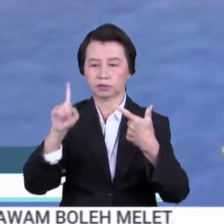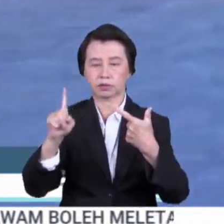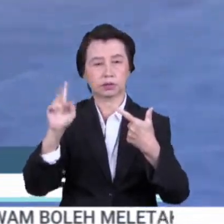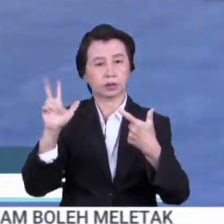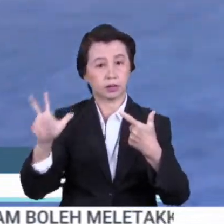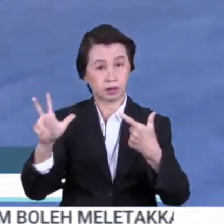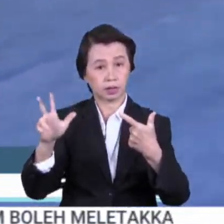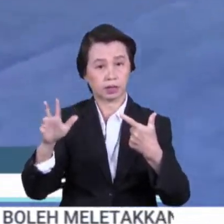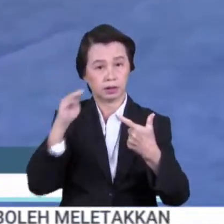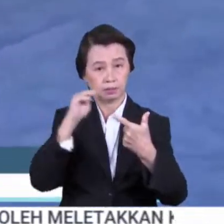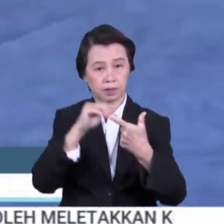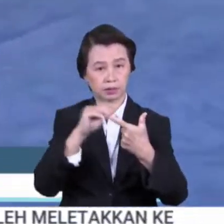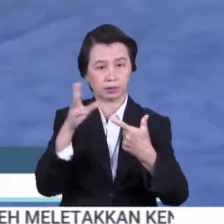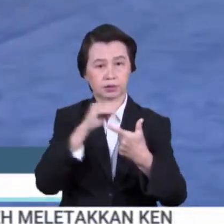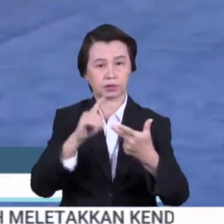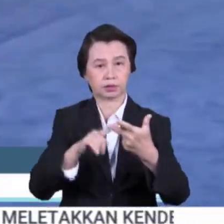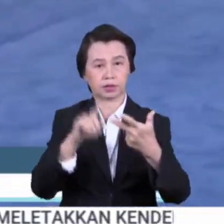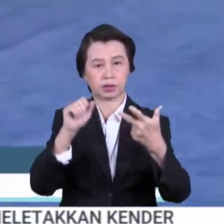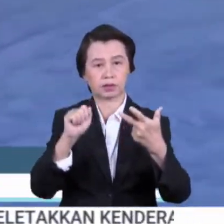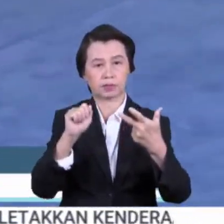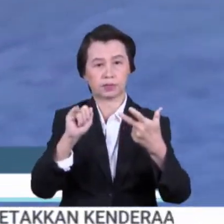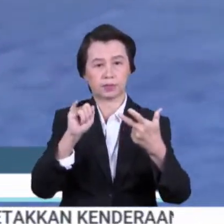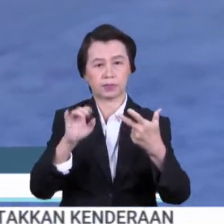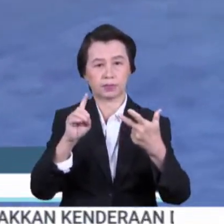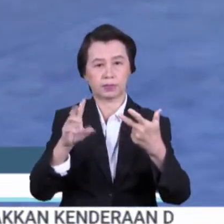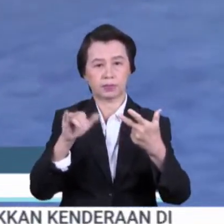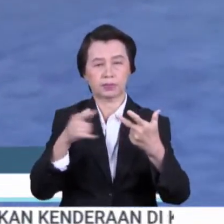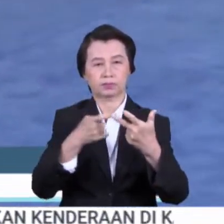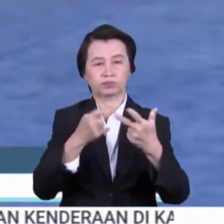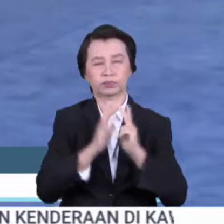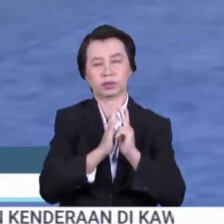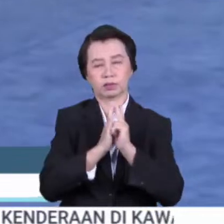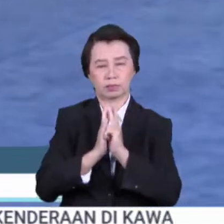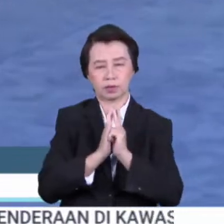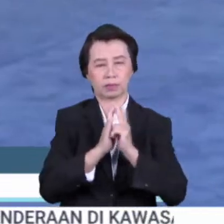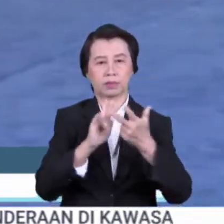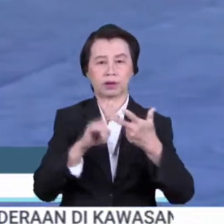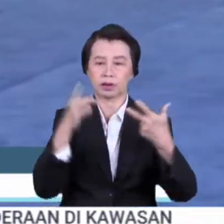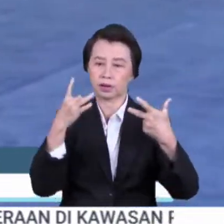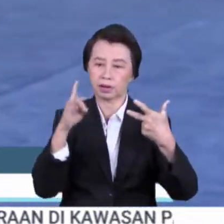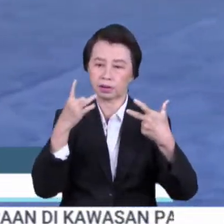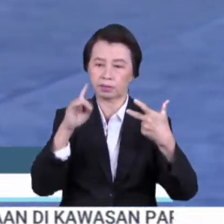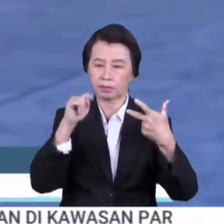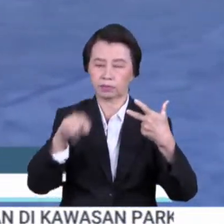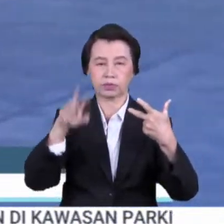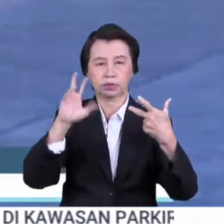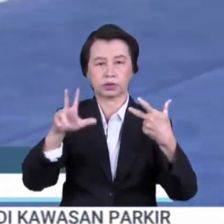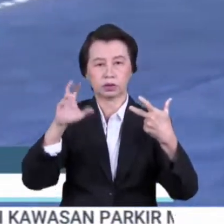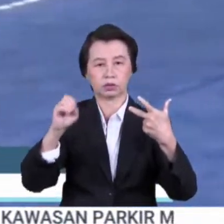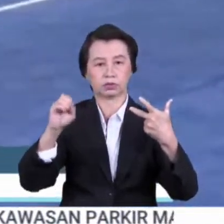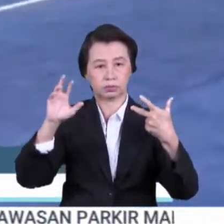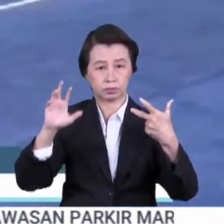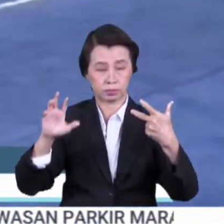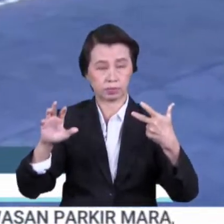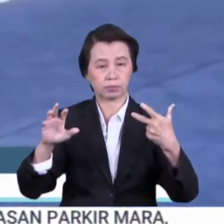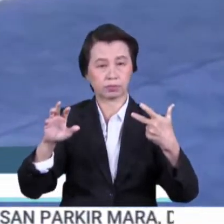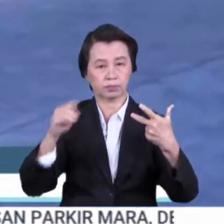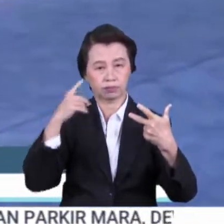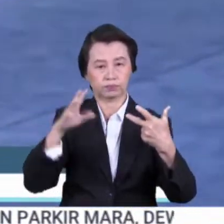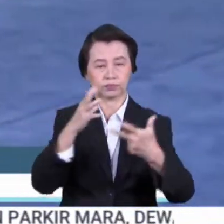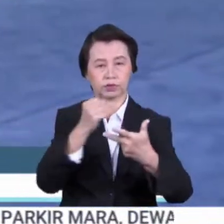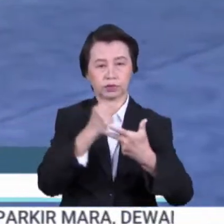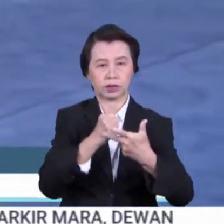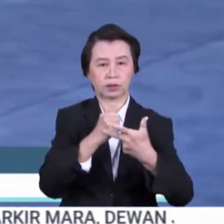18.413 mata, sementara Ayi Tersar Min dari Myanmar mengumpul 18.303 mata untuk